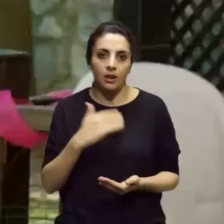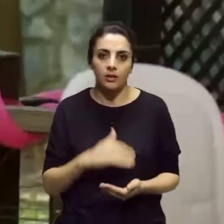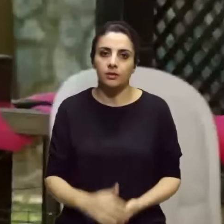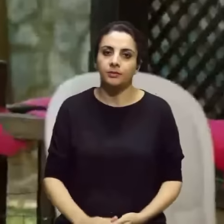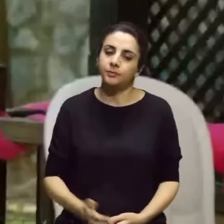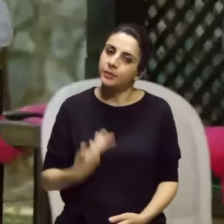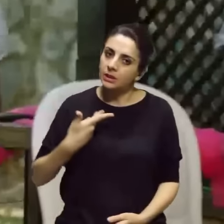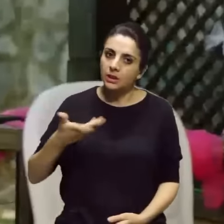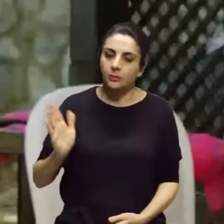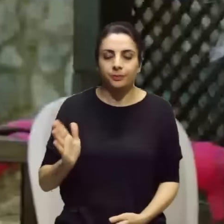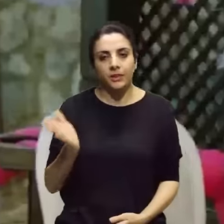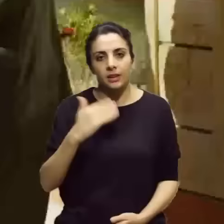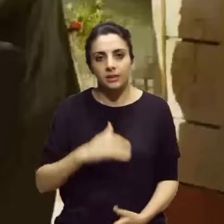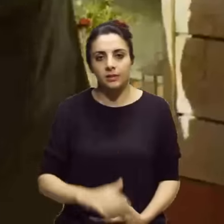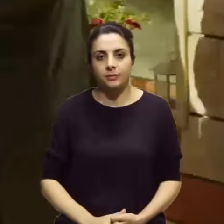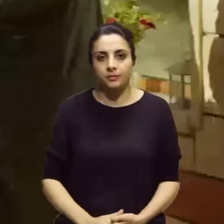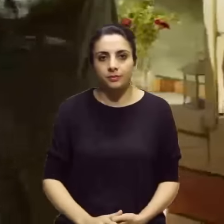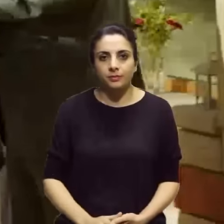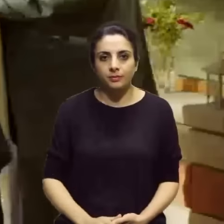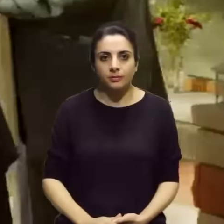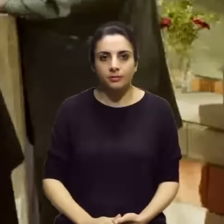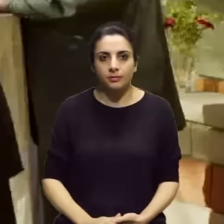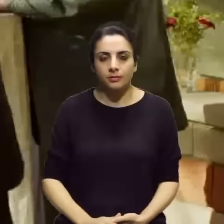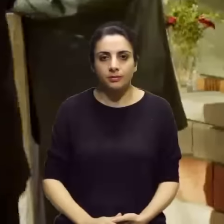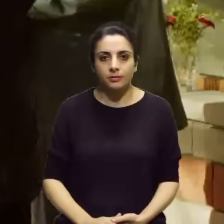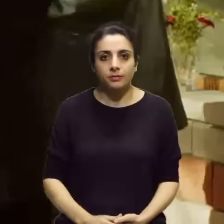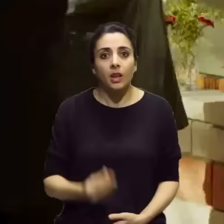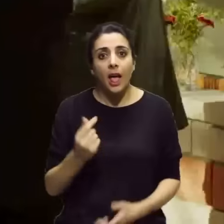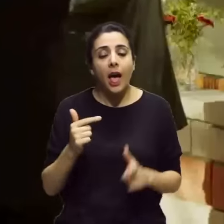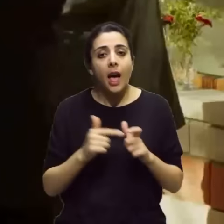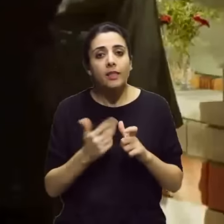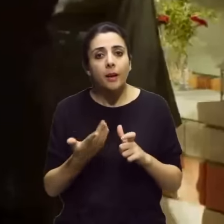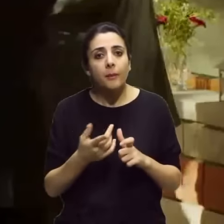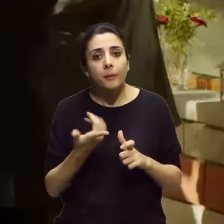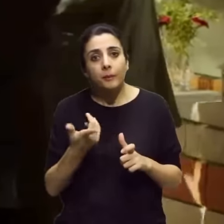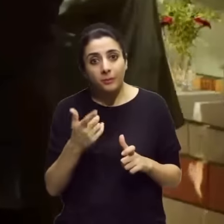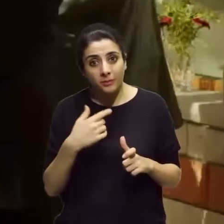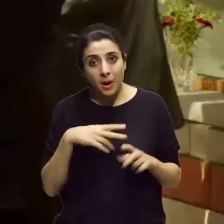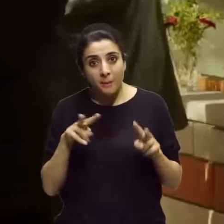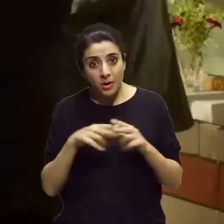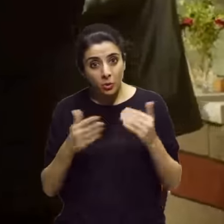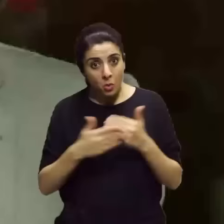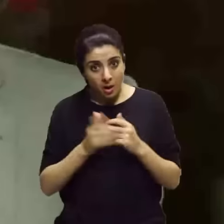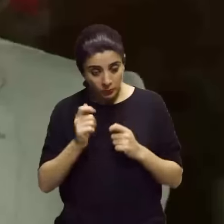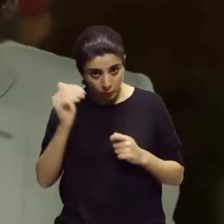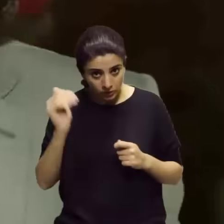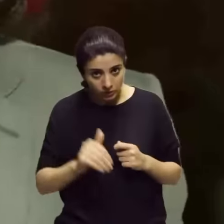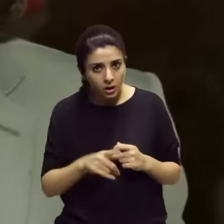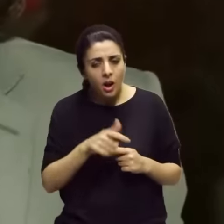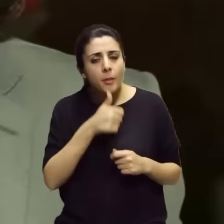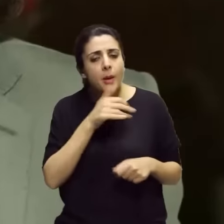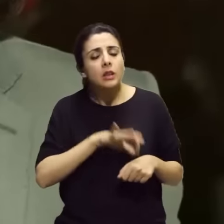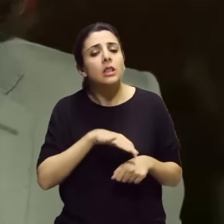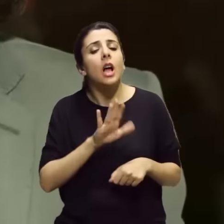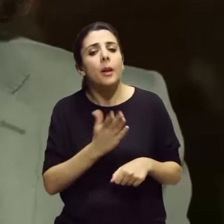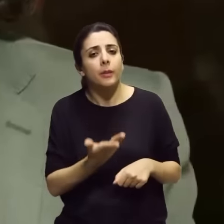de geçelim. Edip Nail'le sıkıştı. İyi Edipciğim, sen masalcığım bir derimin düğününü ihmal etmedin yani ha? Senin baban hasta